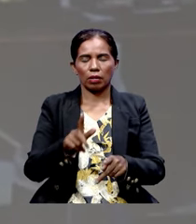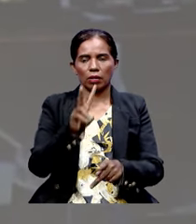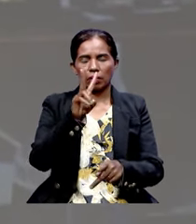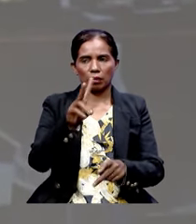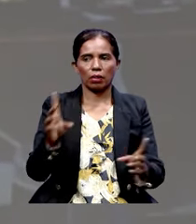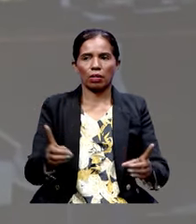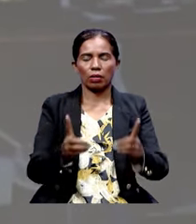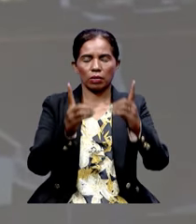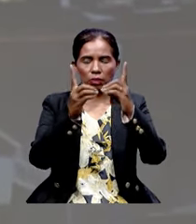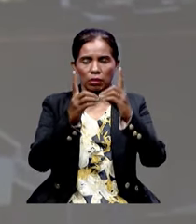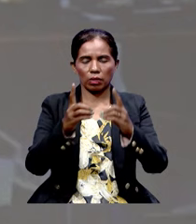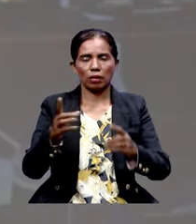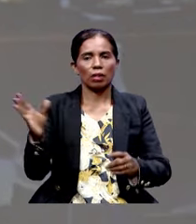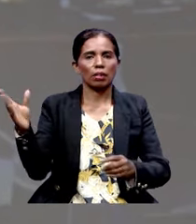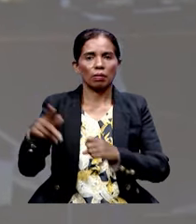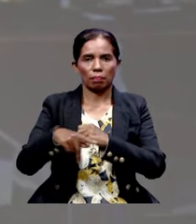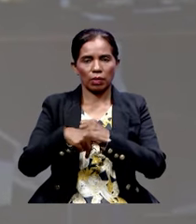hasur haya bangkarane